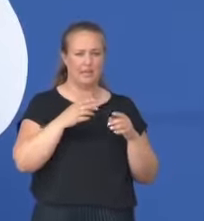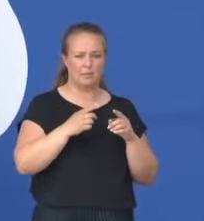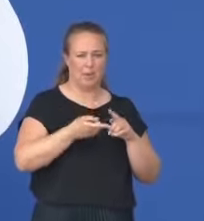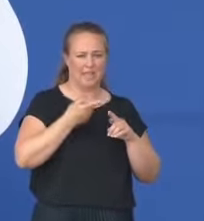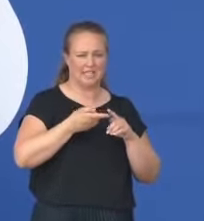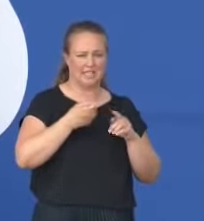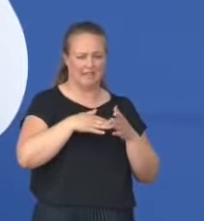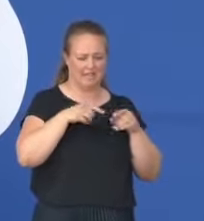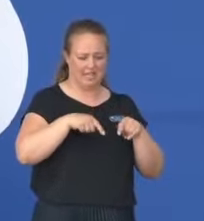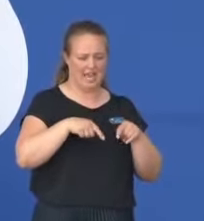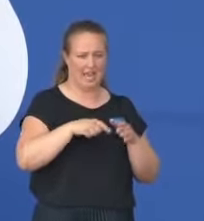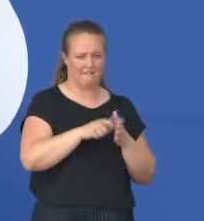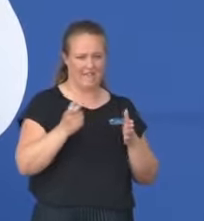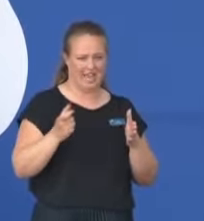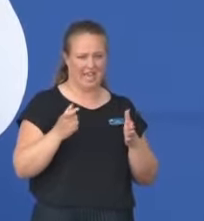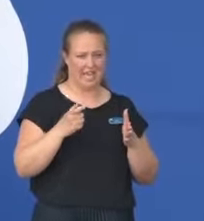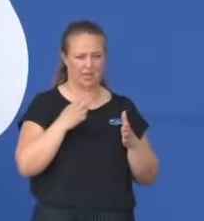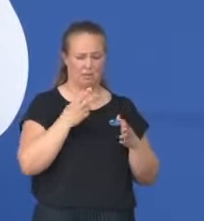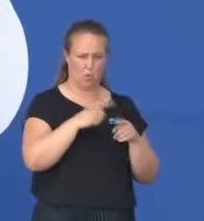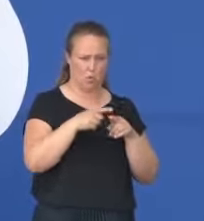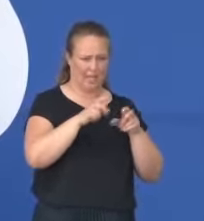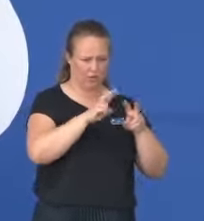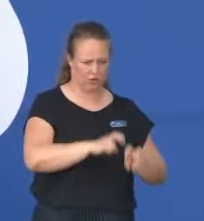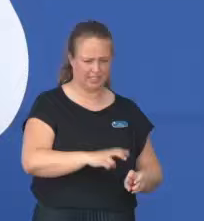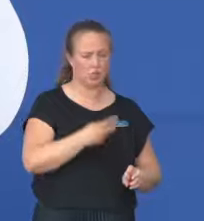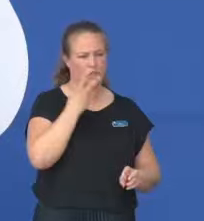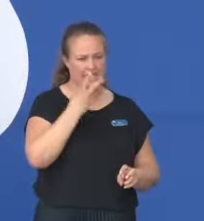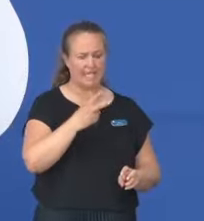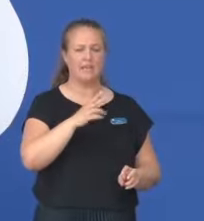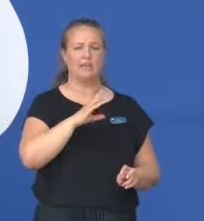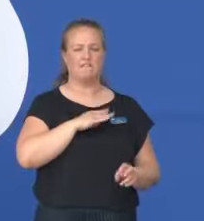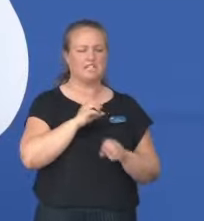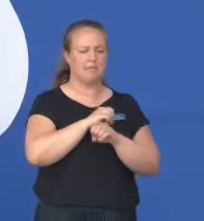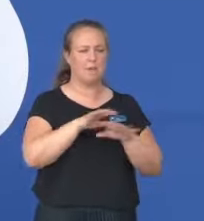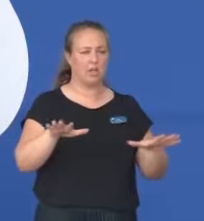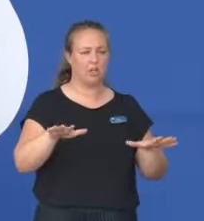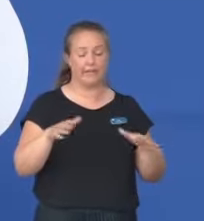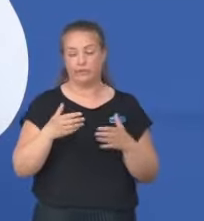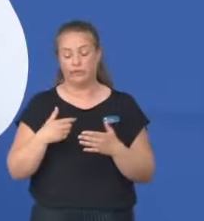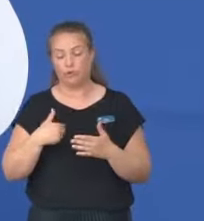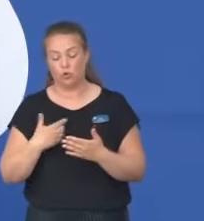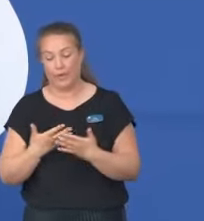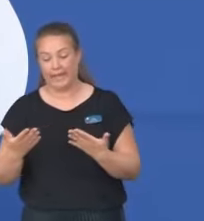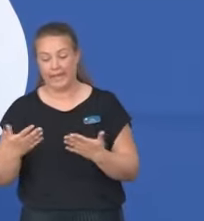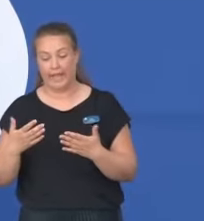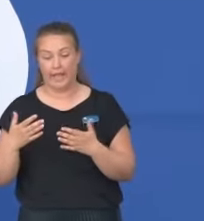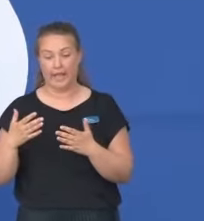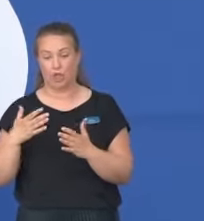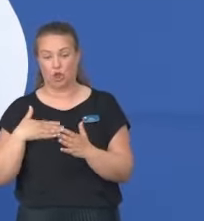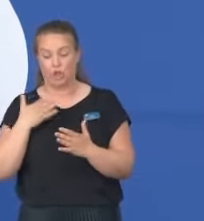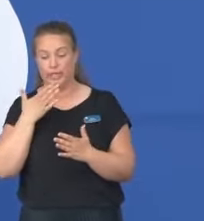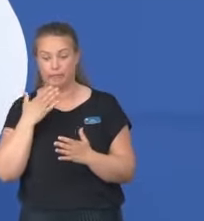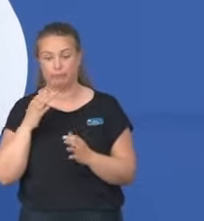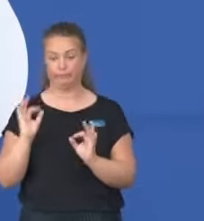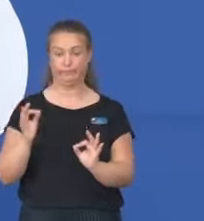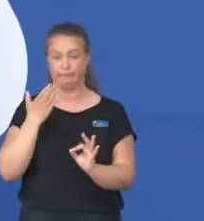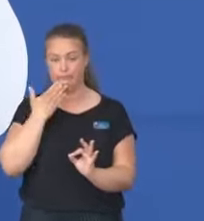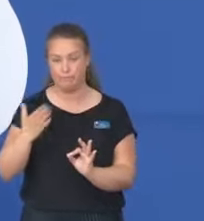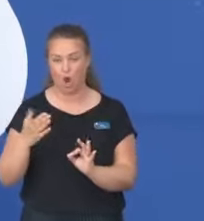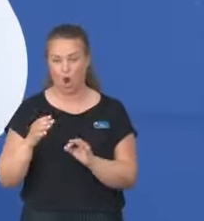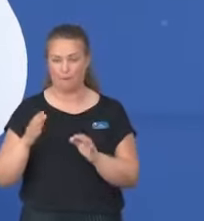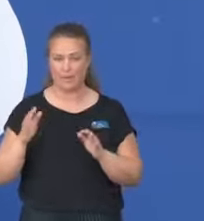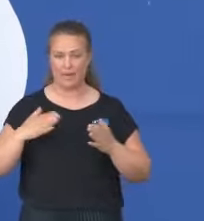gäng opinionsundersökningar. Det finns alltså majoritet bakom, även om jag inte är ett jättestort fan av visitationszoner som förslag, så finns det alltså en majoritet i de här utsatta